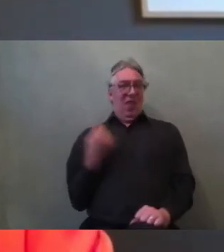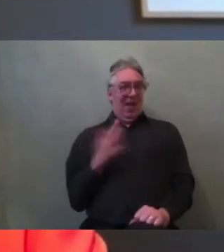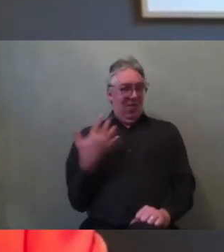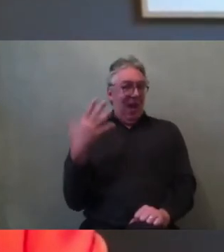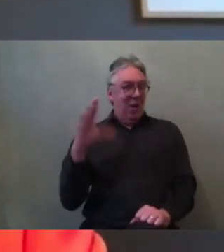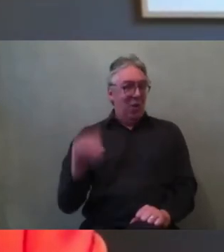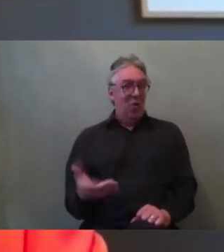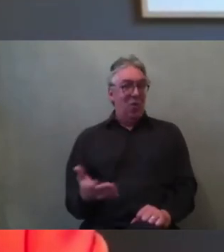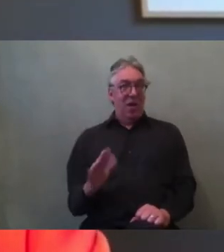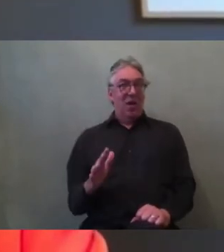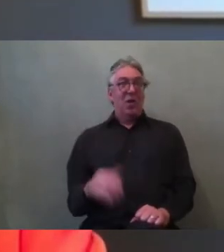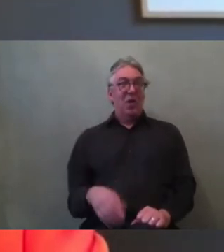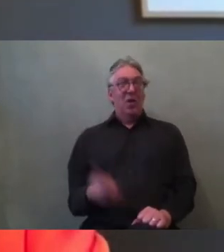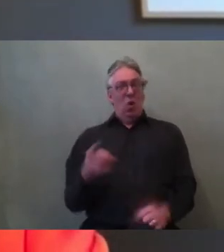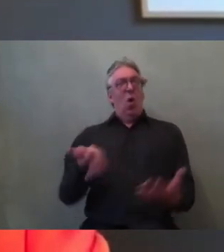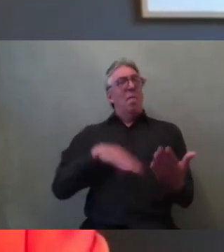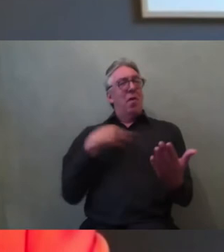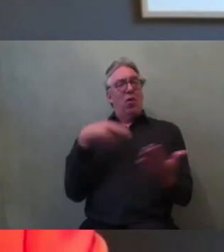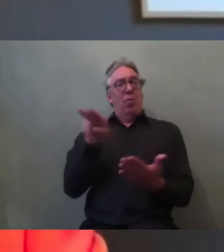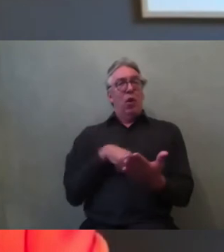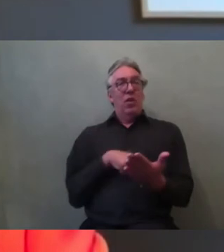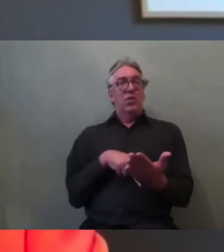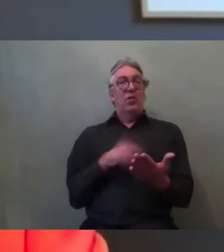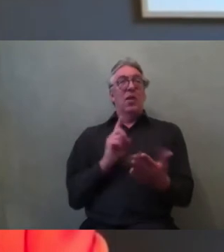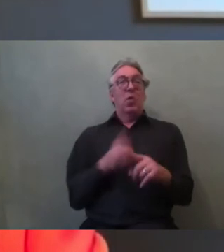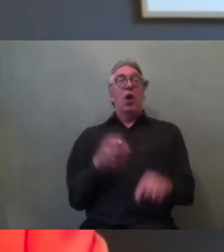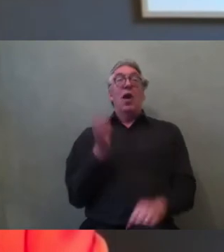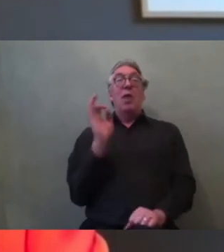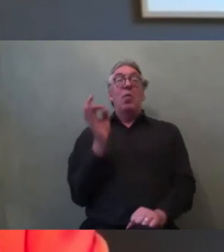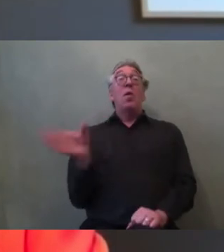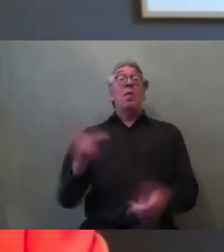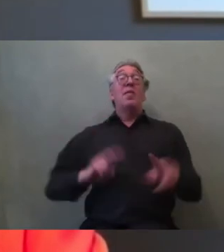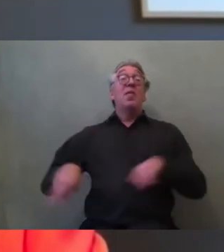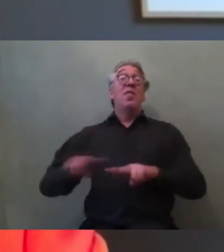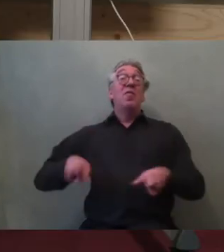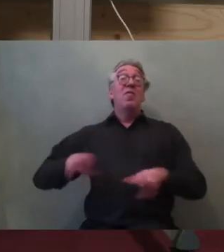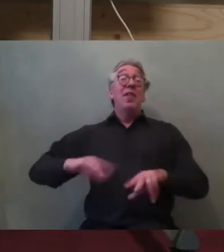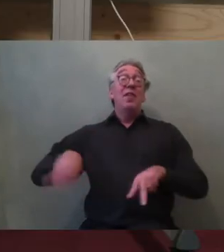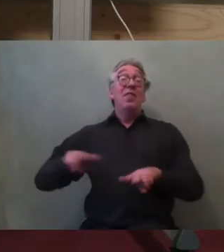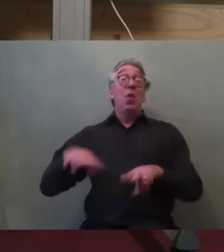heel prettig om te lezen. En het is natuurlijk ook heel mooi dat de video in gebarentaal erbij zit.